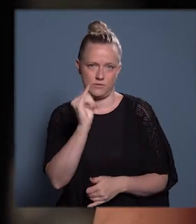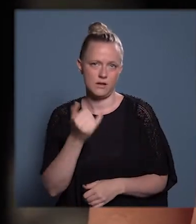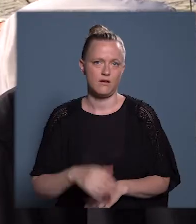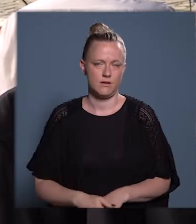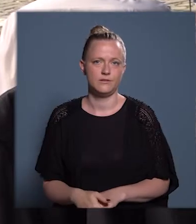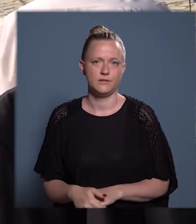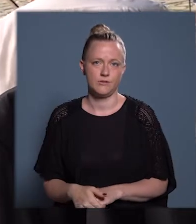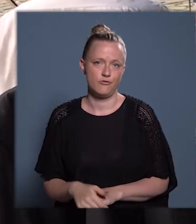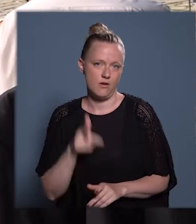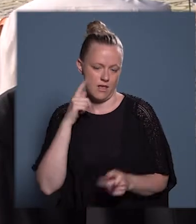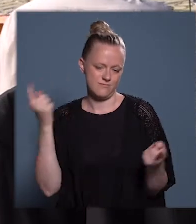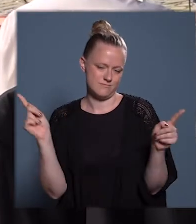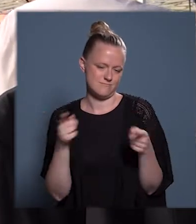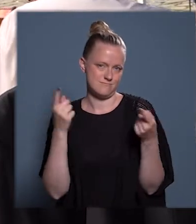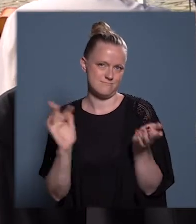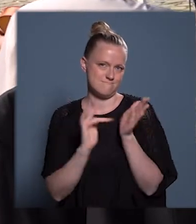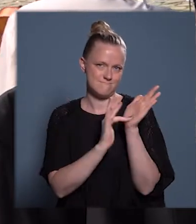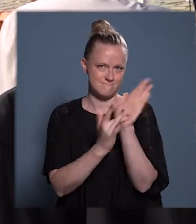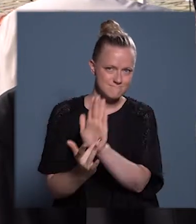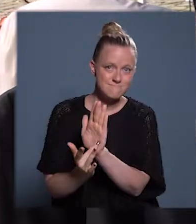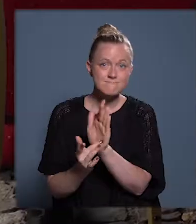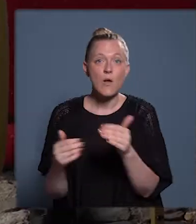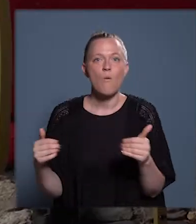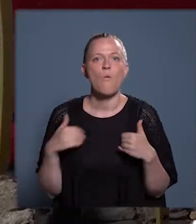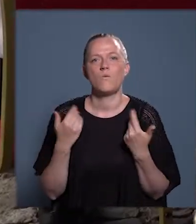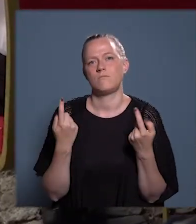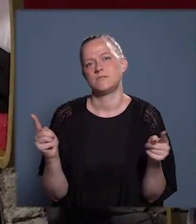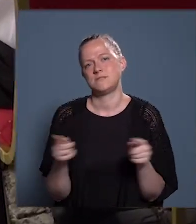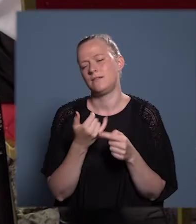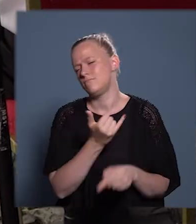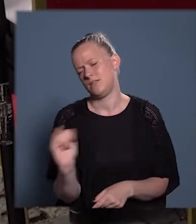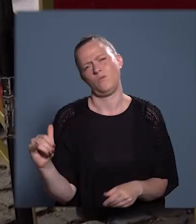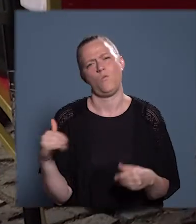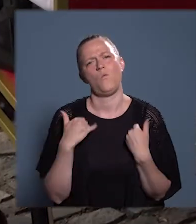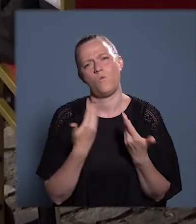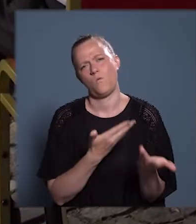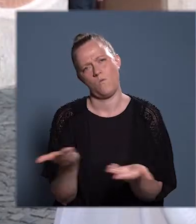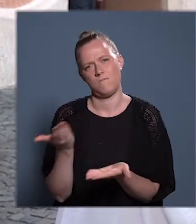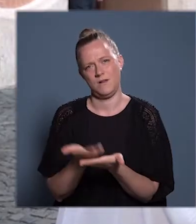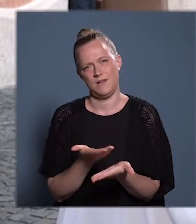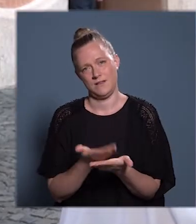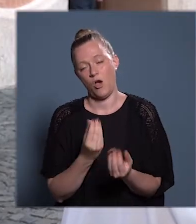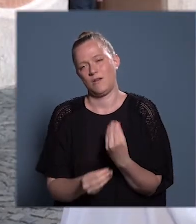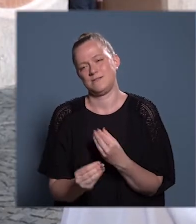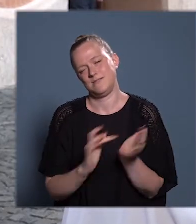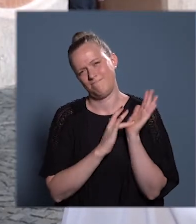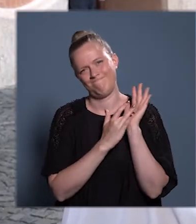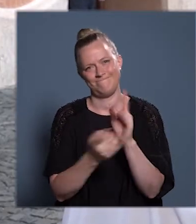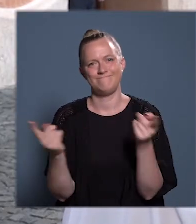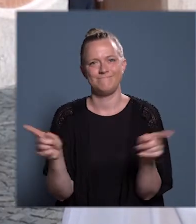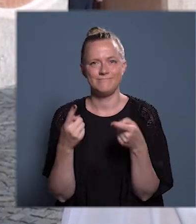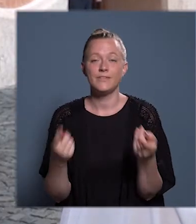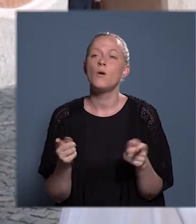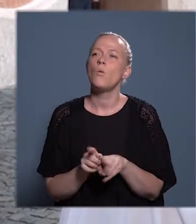sort kerítünk rá, és örömzenét is mindenki örömére játszunk, meg azokat a örökzöld